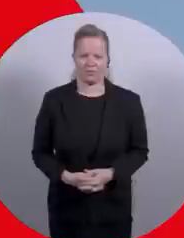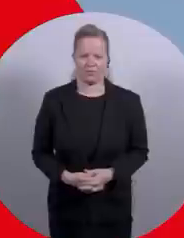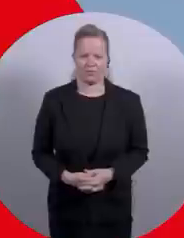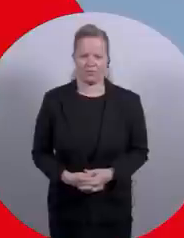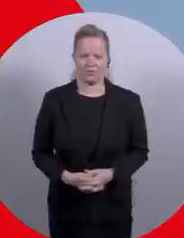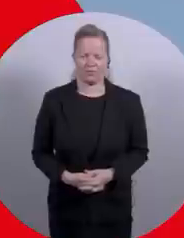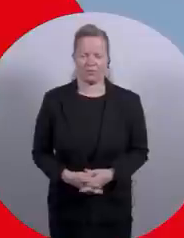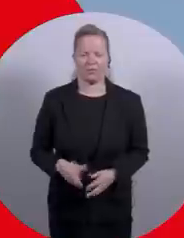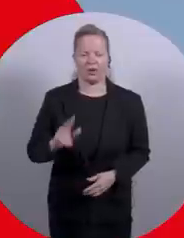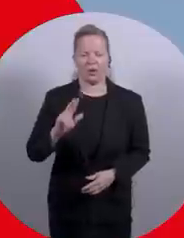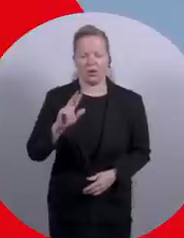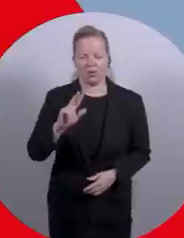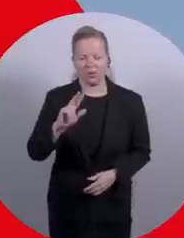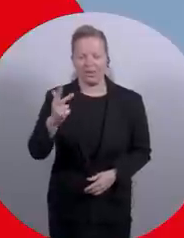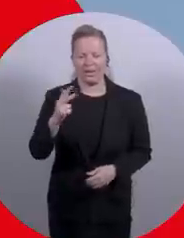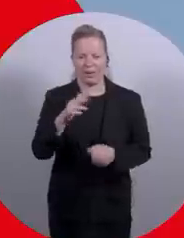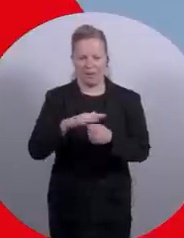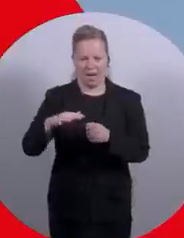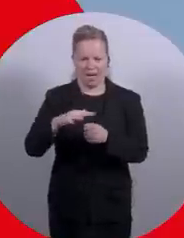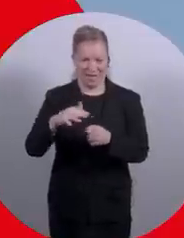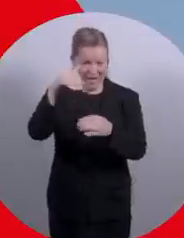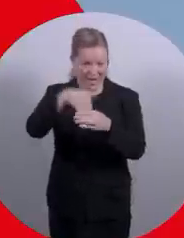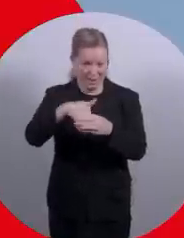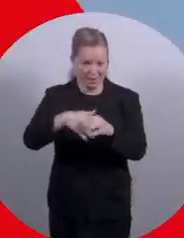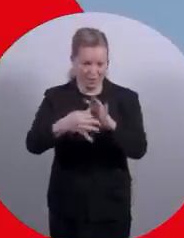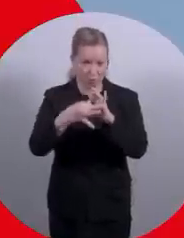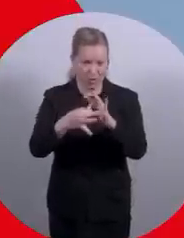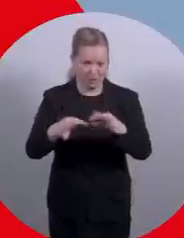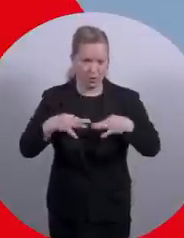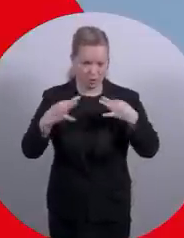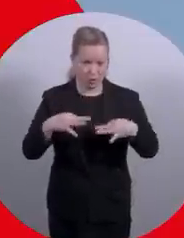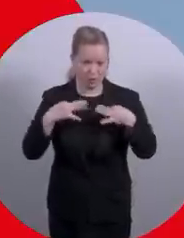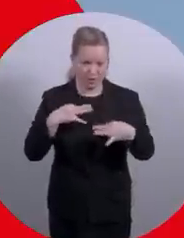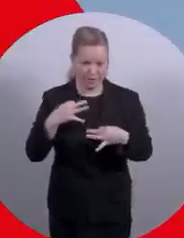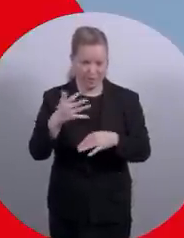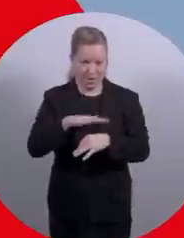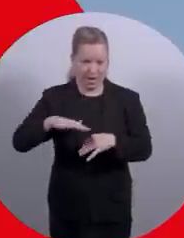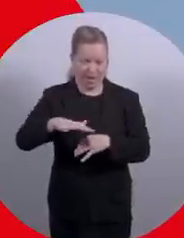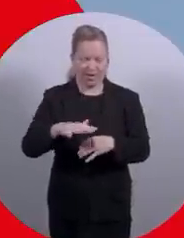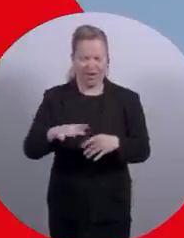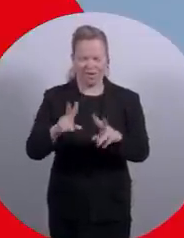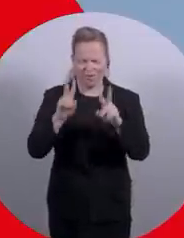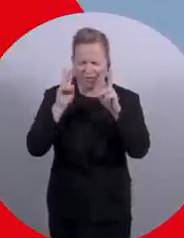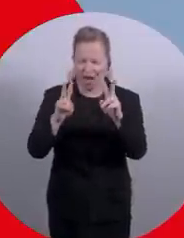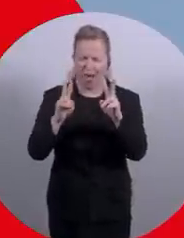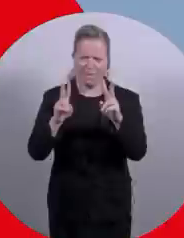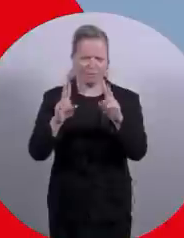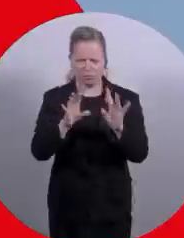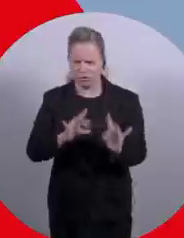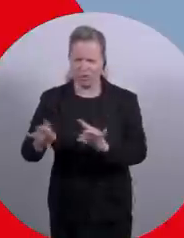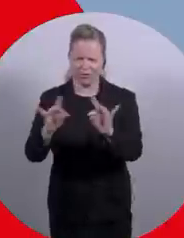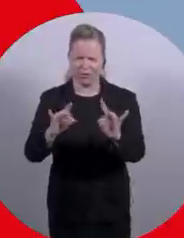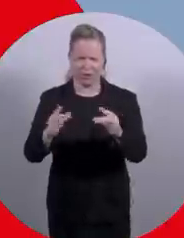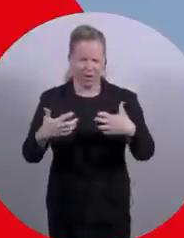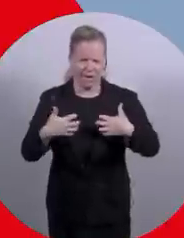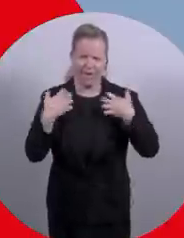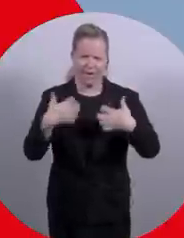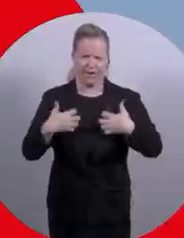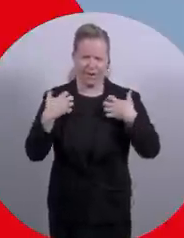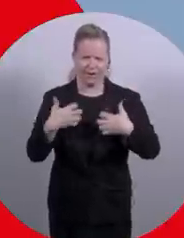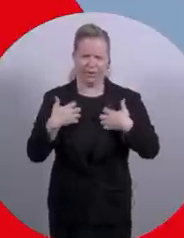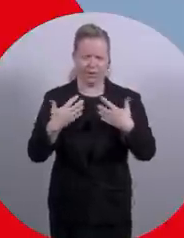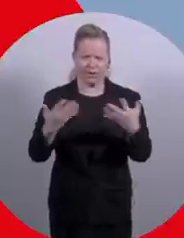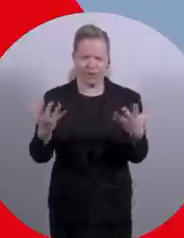und der dritte Bereich der mich in diesem Bereich wirklich massiv beschäftigt und ärgert ist